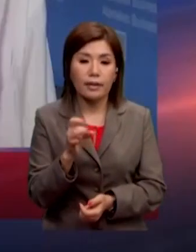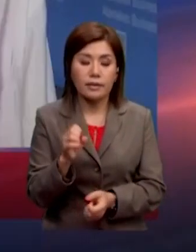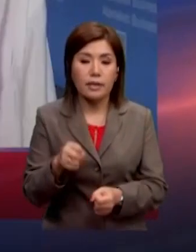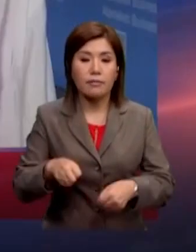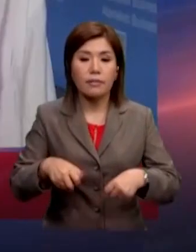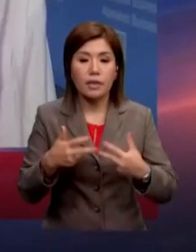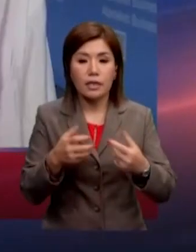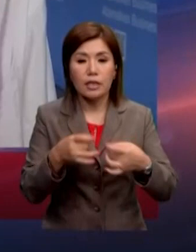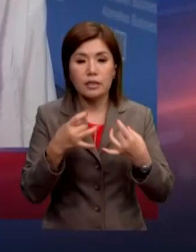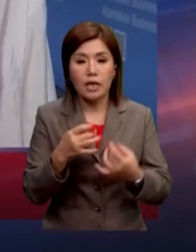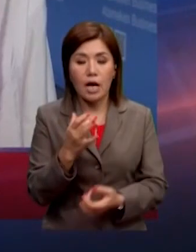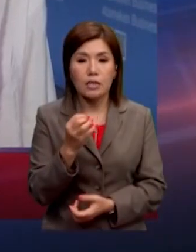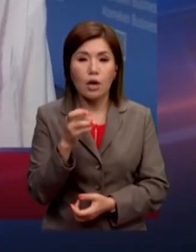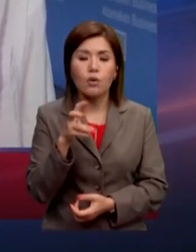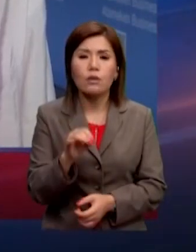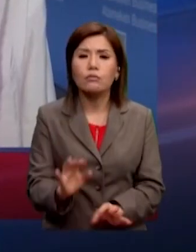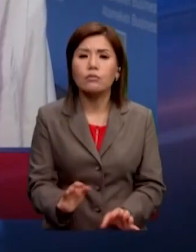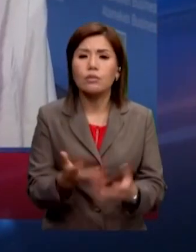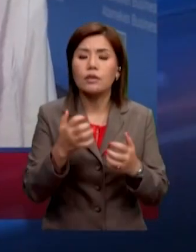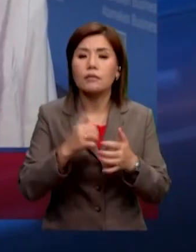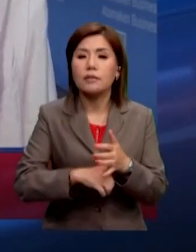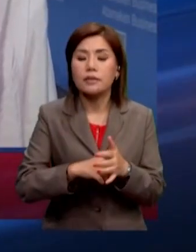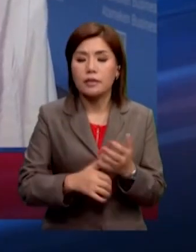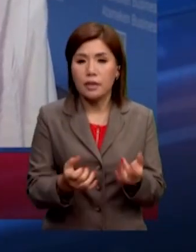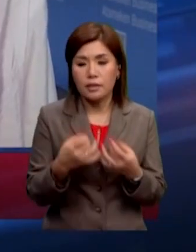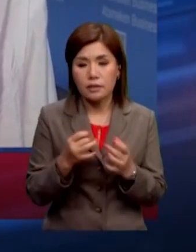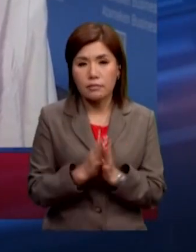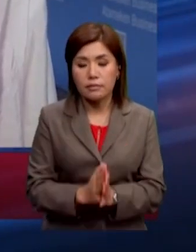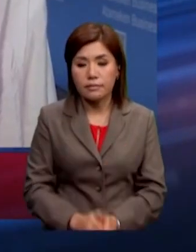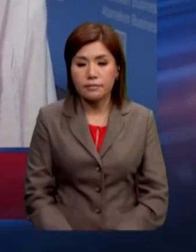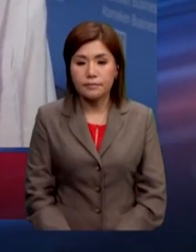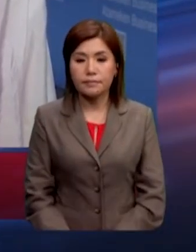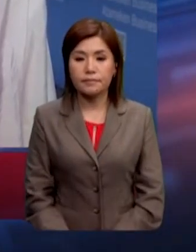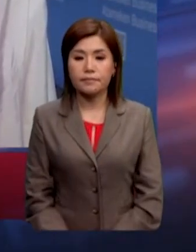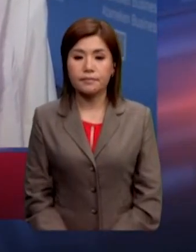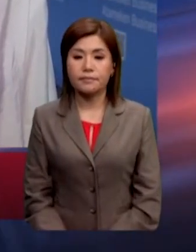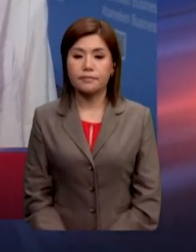прямой связи. Айсауле, так в чем все-таки несостыковка?